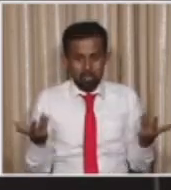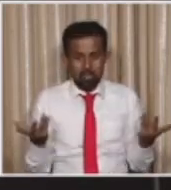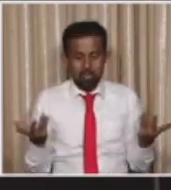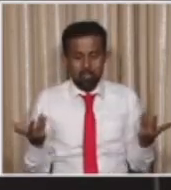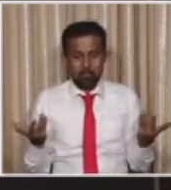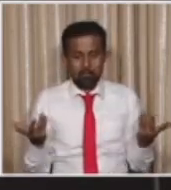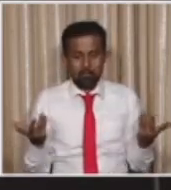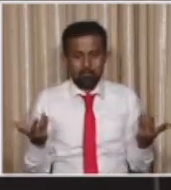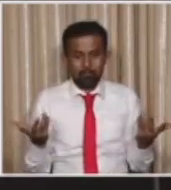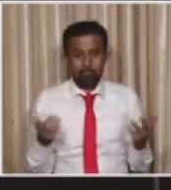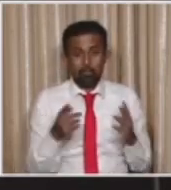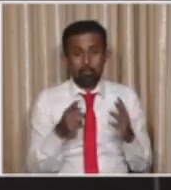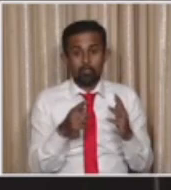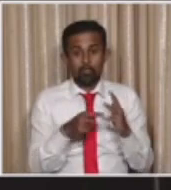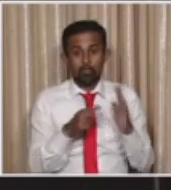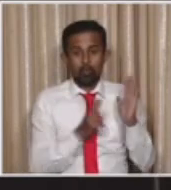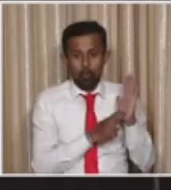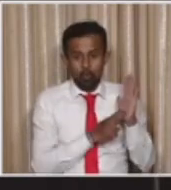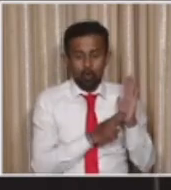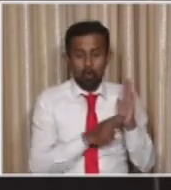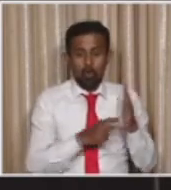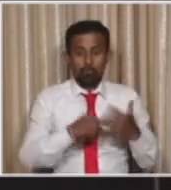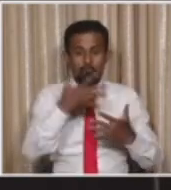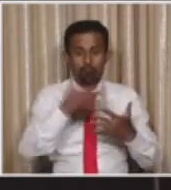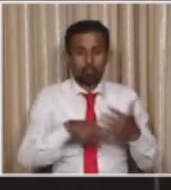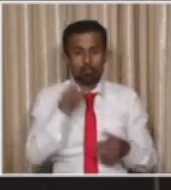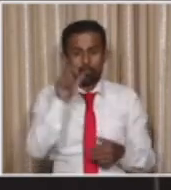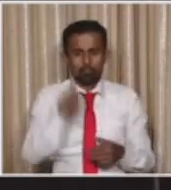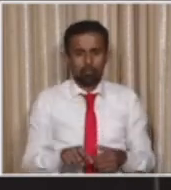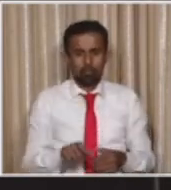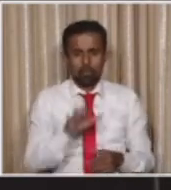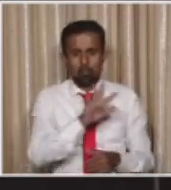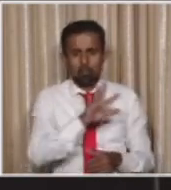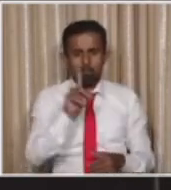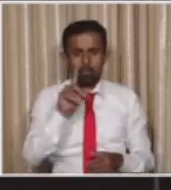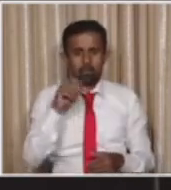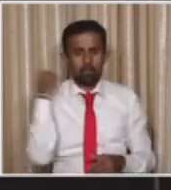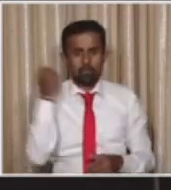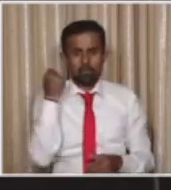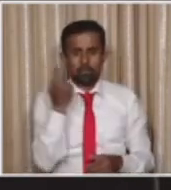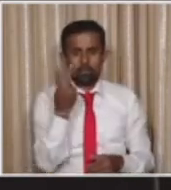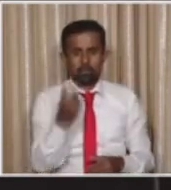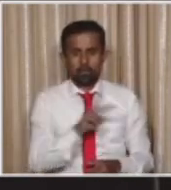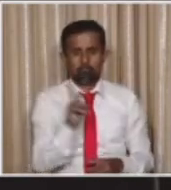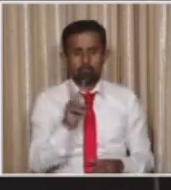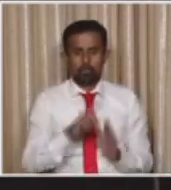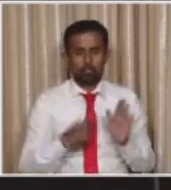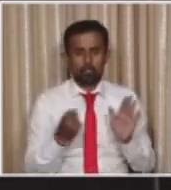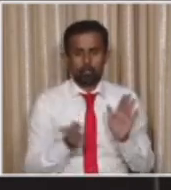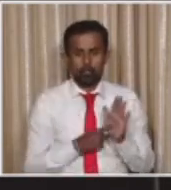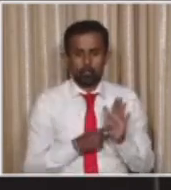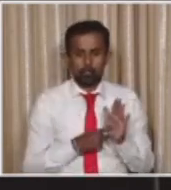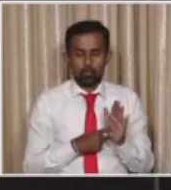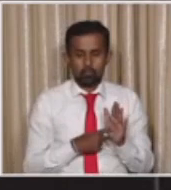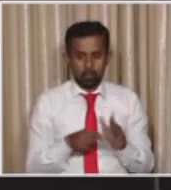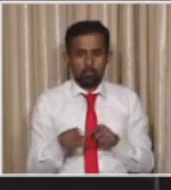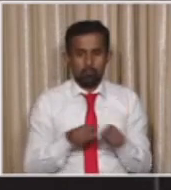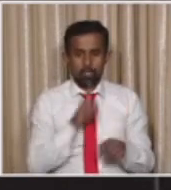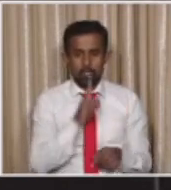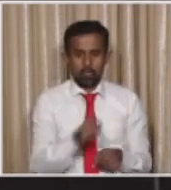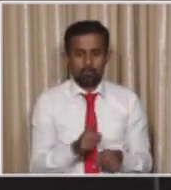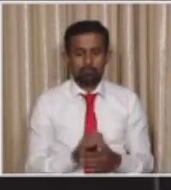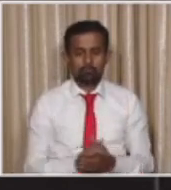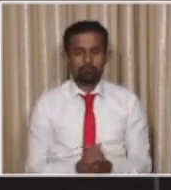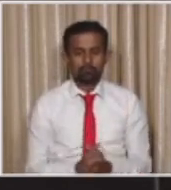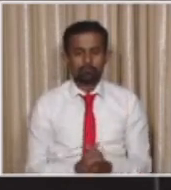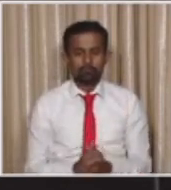කරු සභාපතිතුමනි එක්සත් ජාතීන්ගේ විශේෂ වාර්තාකරුවෙක් 51 වෙනි සැසිවාරයේදී 2022 ජූලි මෙන්න මෙහෙම කියලා තියෙනවා. There